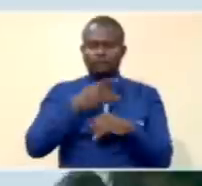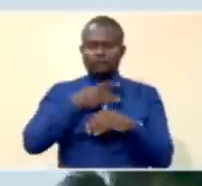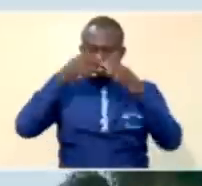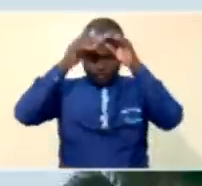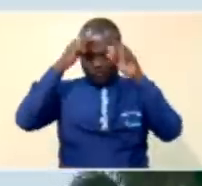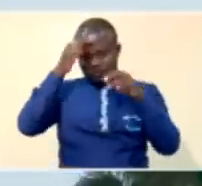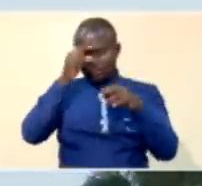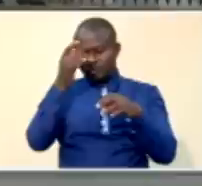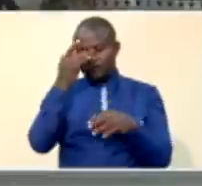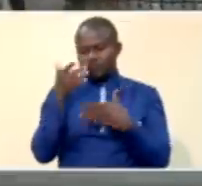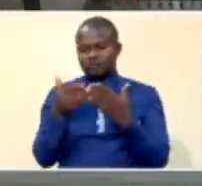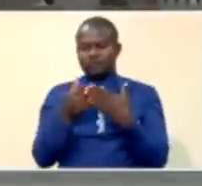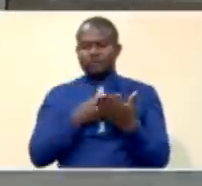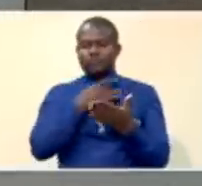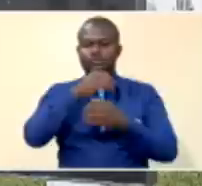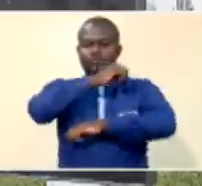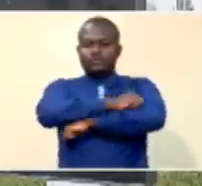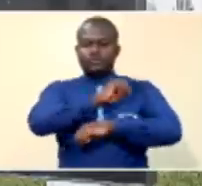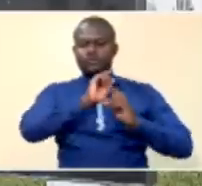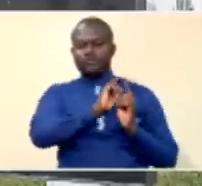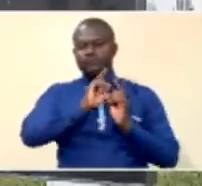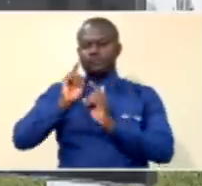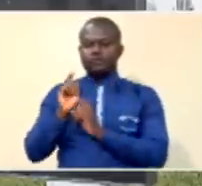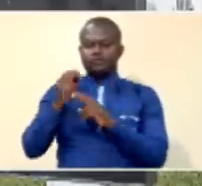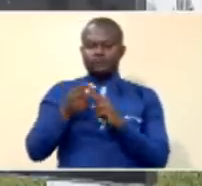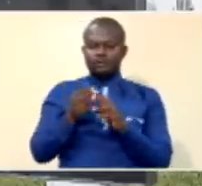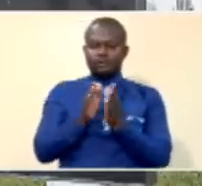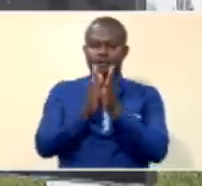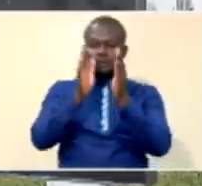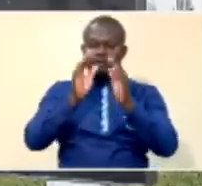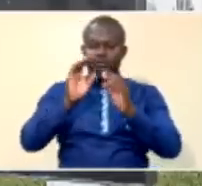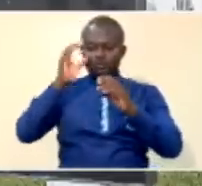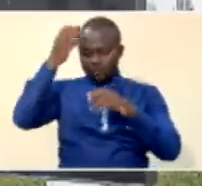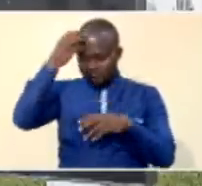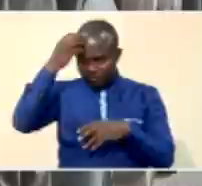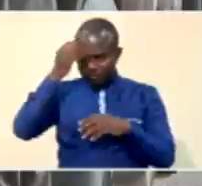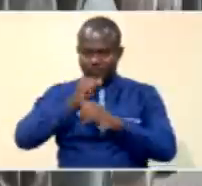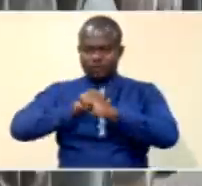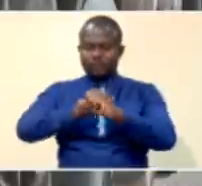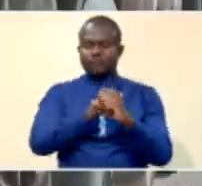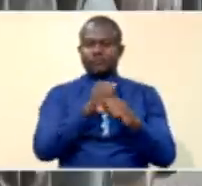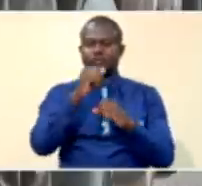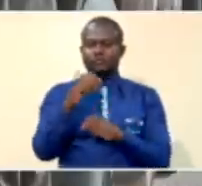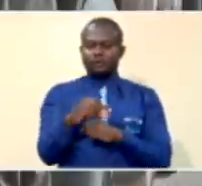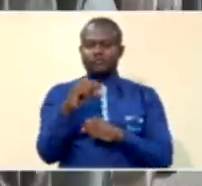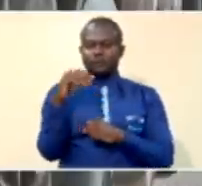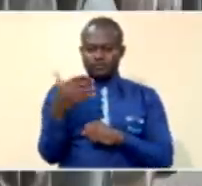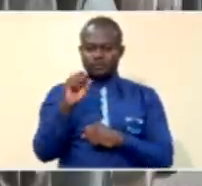Perezida Paul Kagame yasuye ishuri rya gisirikare ryitwa College de Defense di G5 Sahel